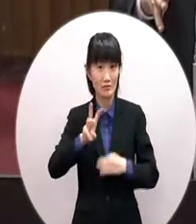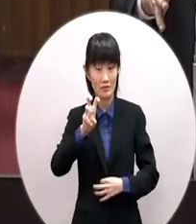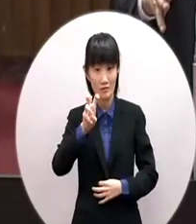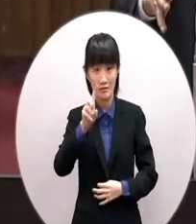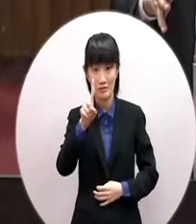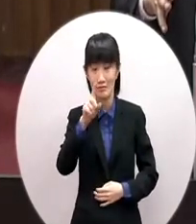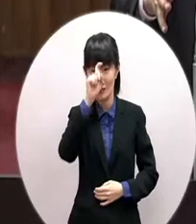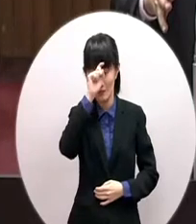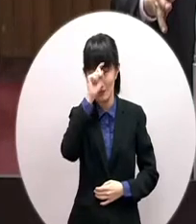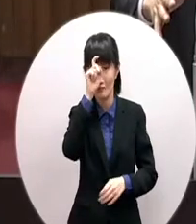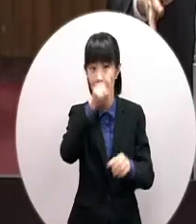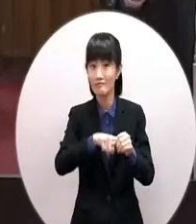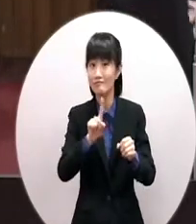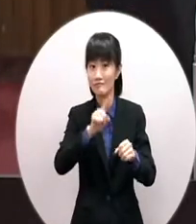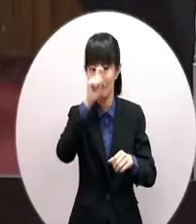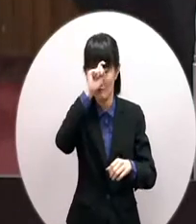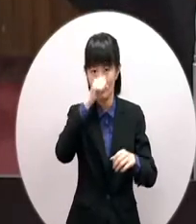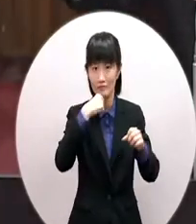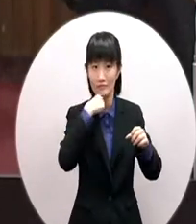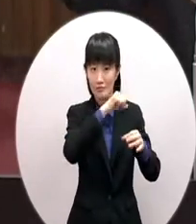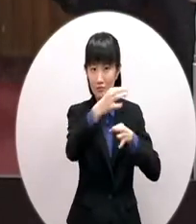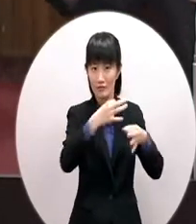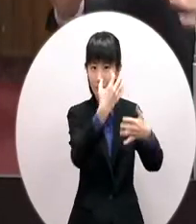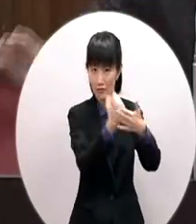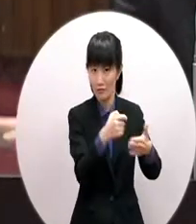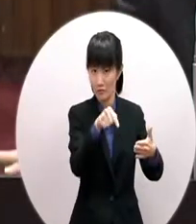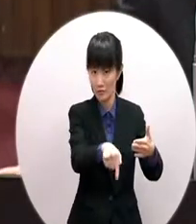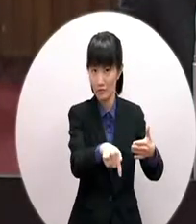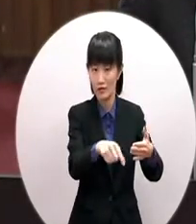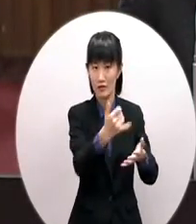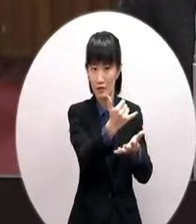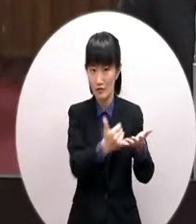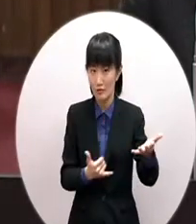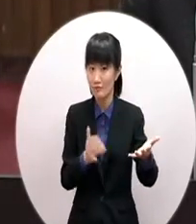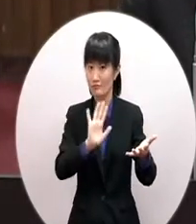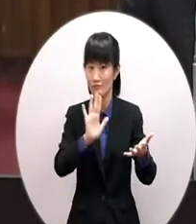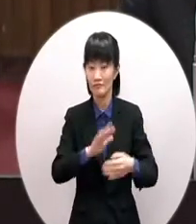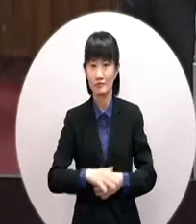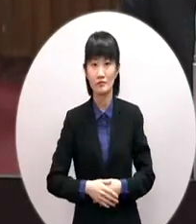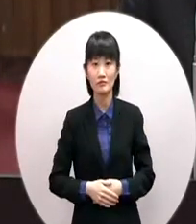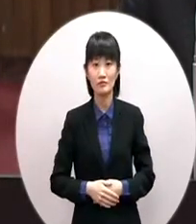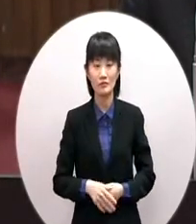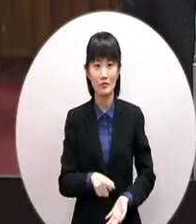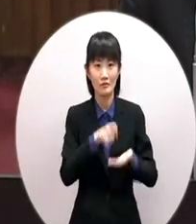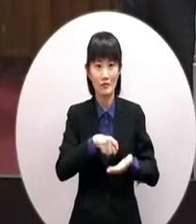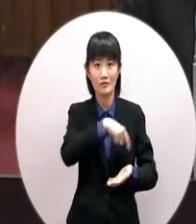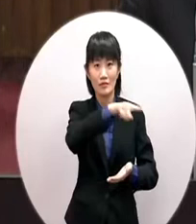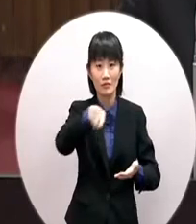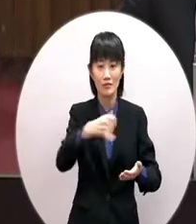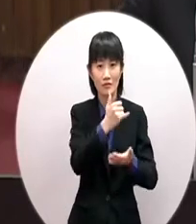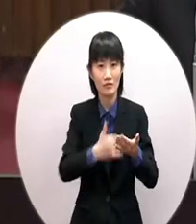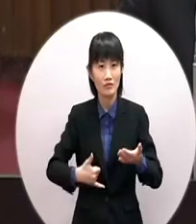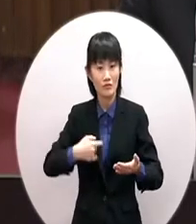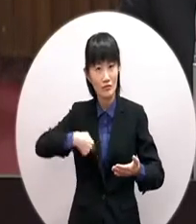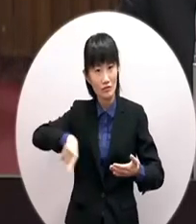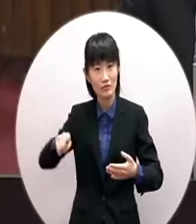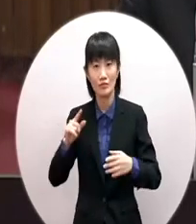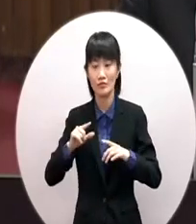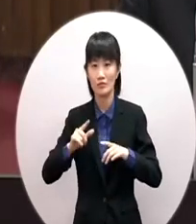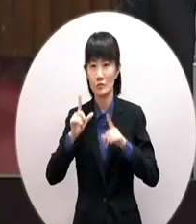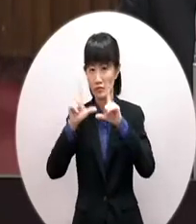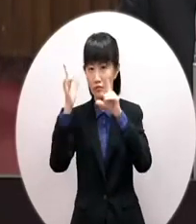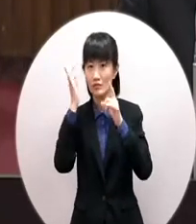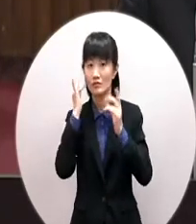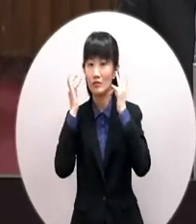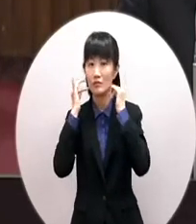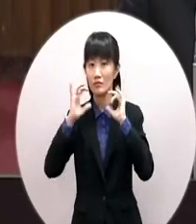不要离开中国啊，那避免他们离开中国后到东南亚或回到台湾来。其实我想